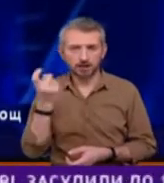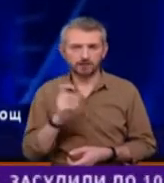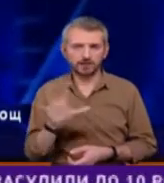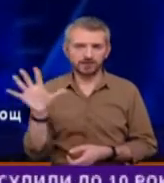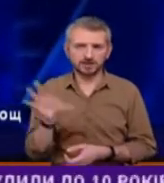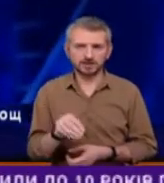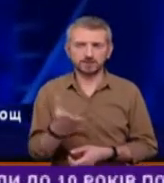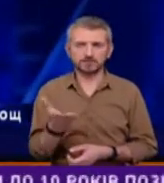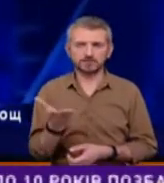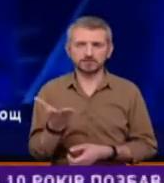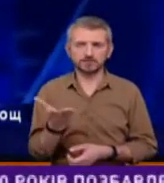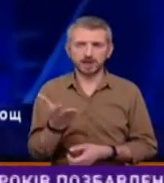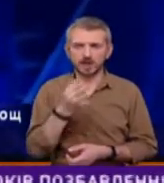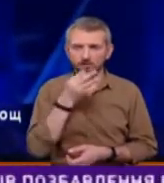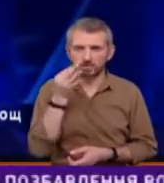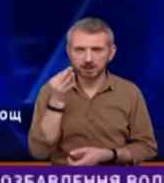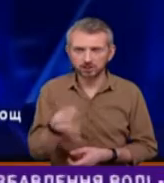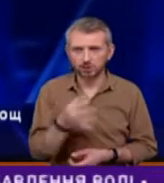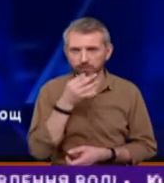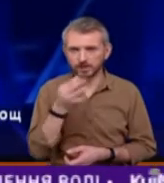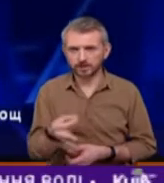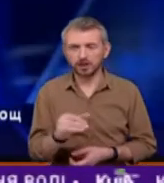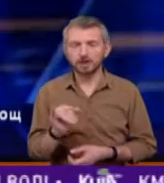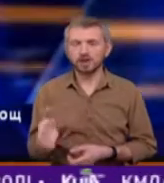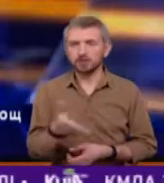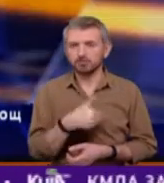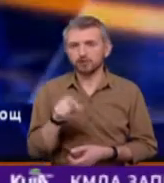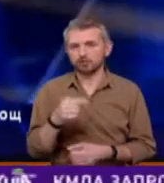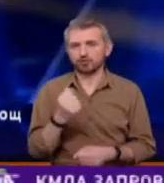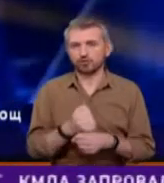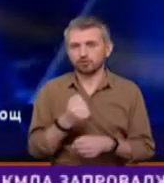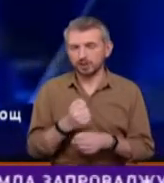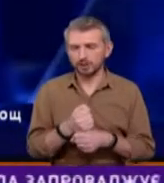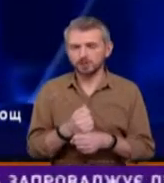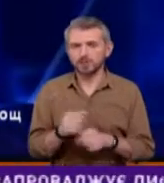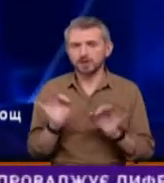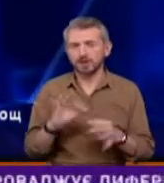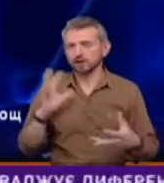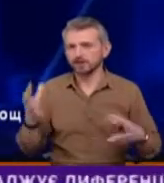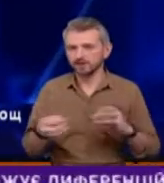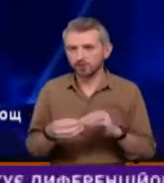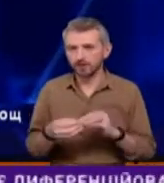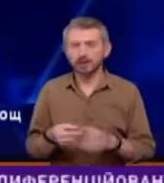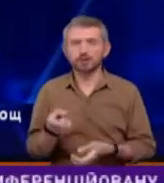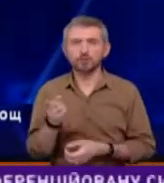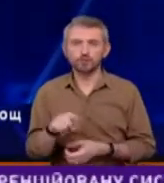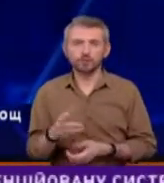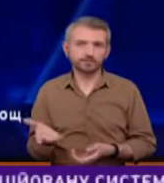всі висловлення, і ми з цього зробили належні висновки. Тому